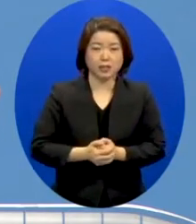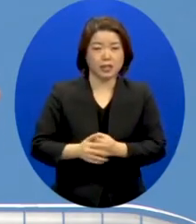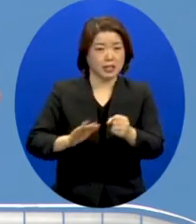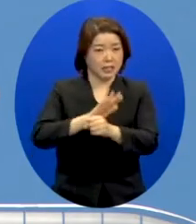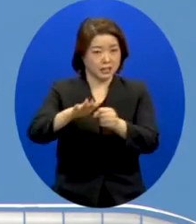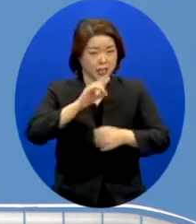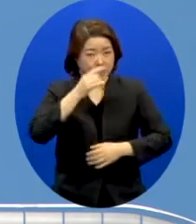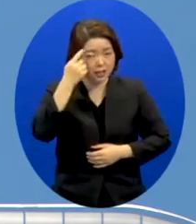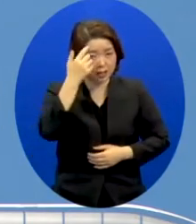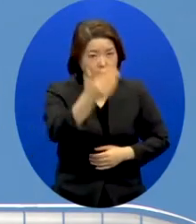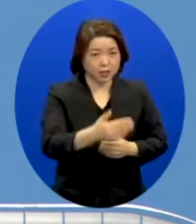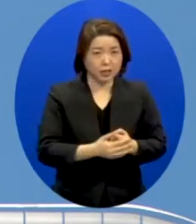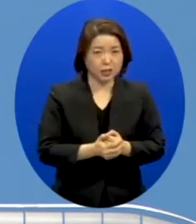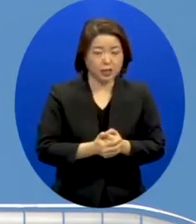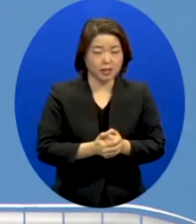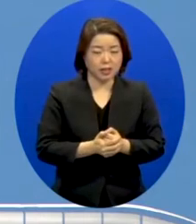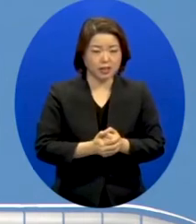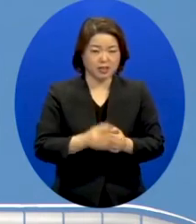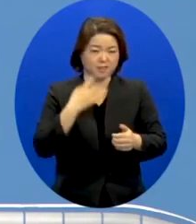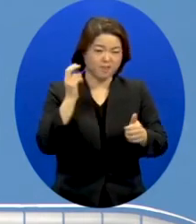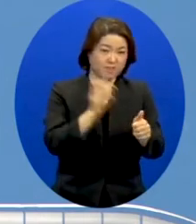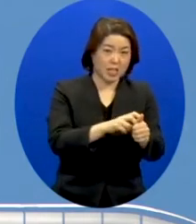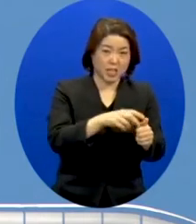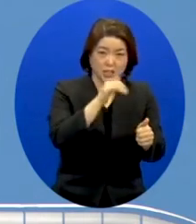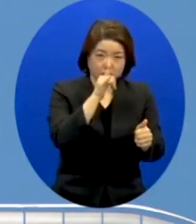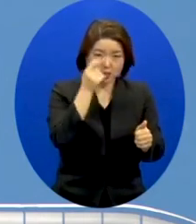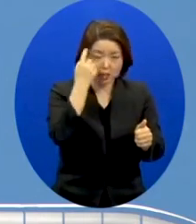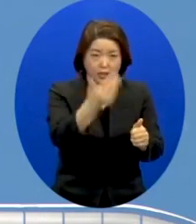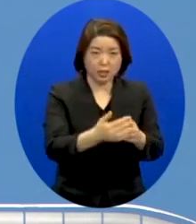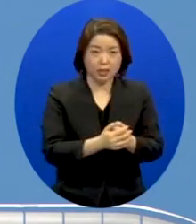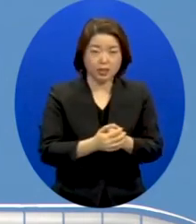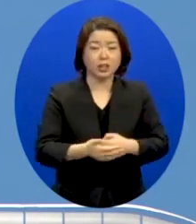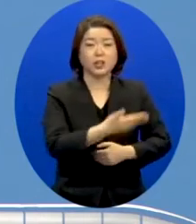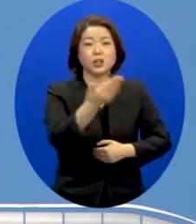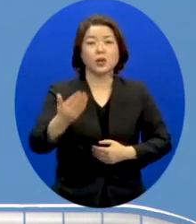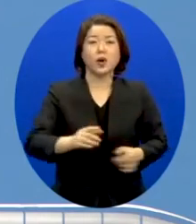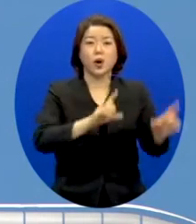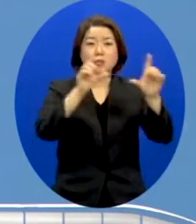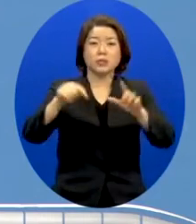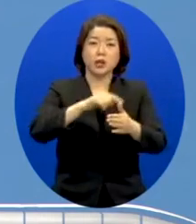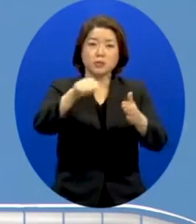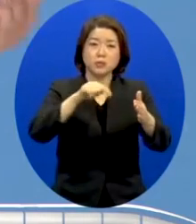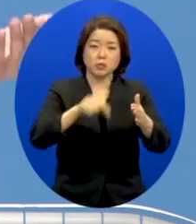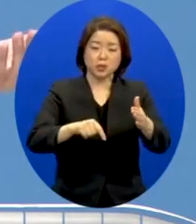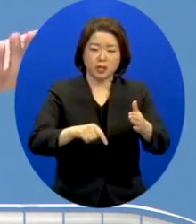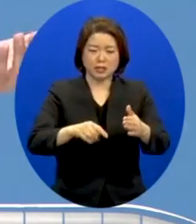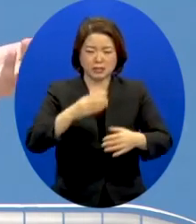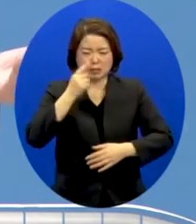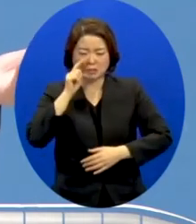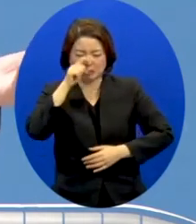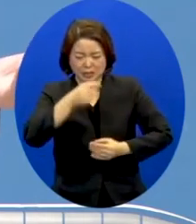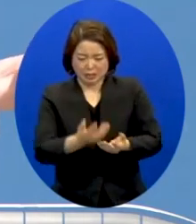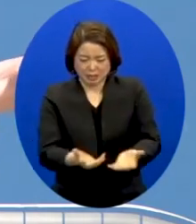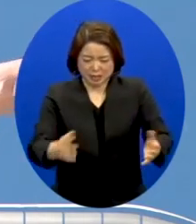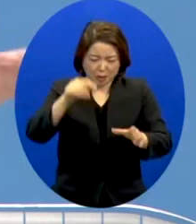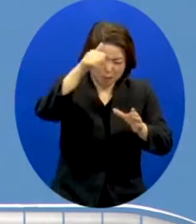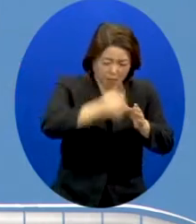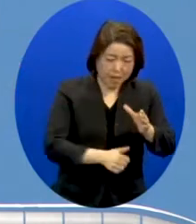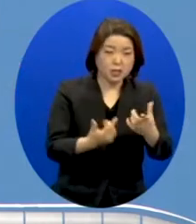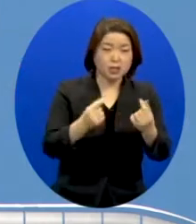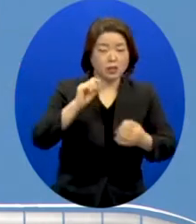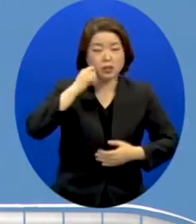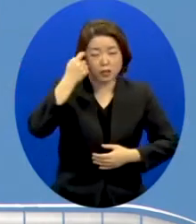되십니까 배신을 당해 씁니까 여러분의 삶속에 지금 수렁에 빠진 것 같은 어려움이 생겼습니까